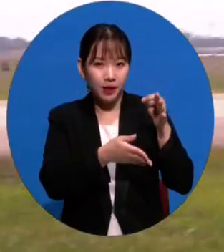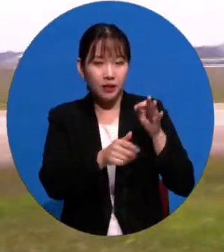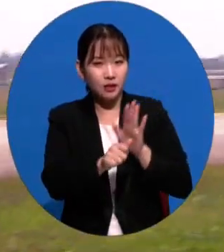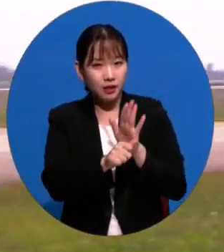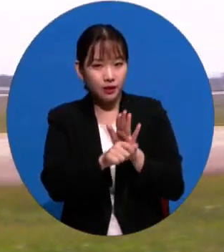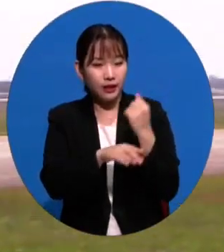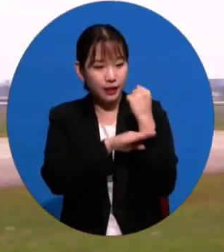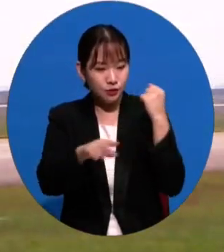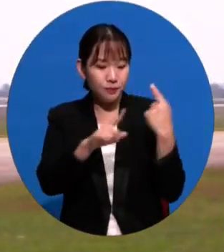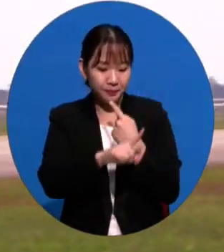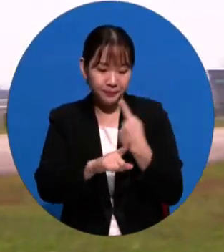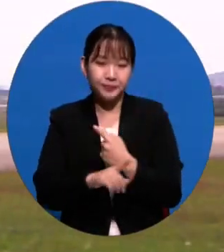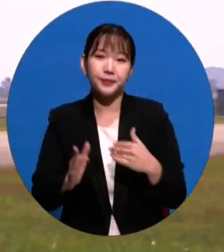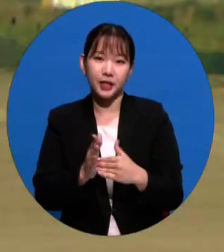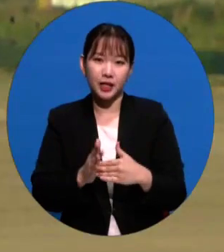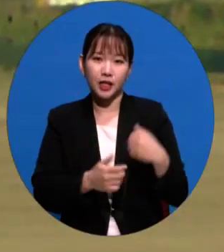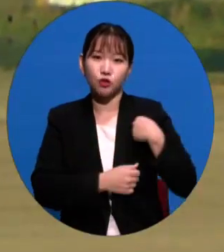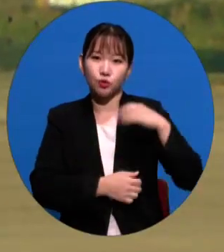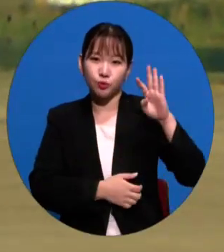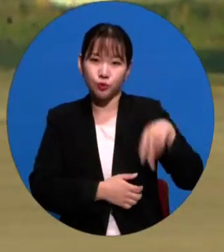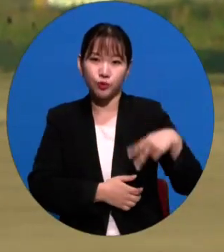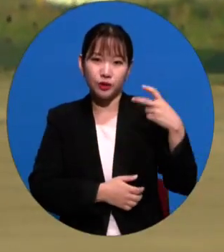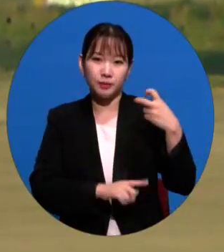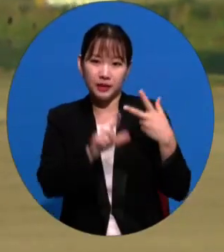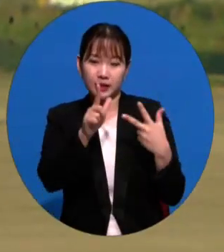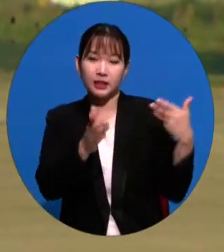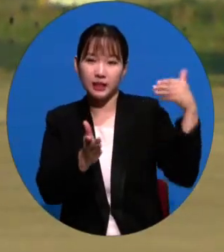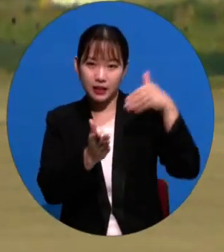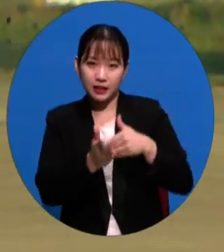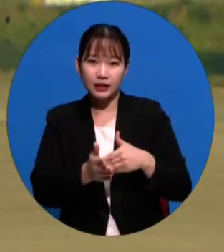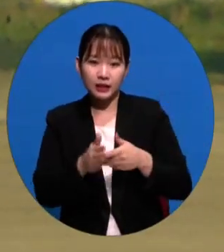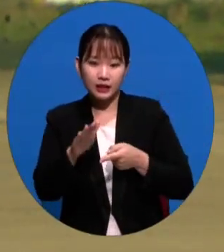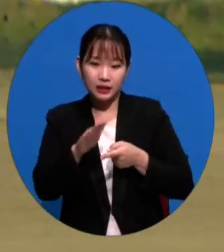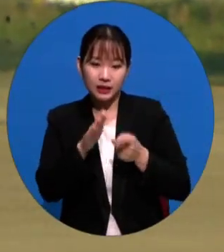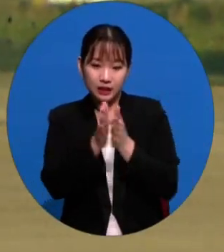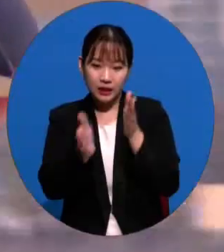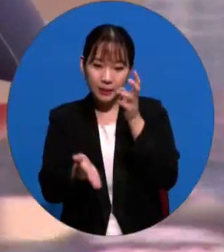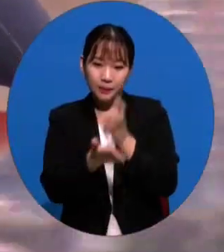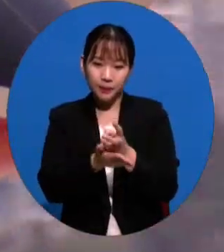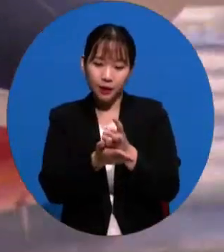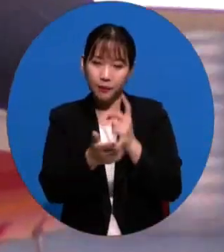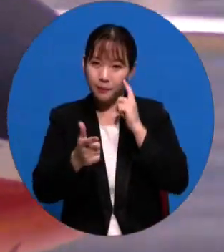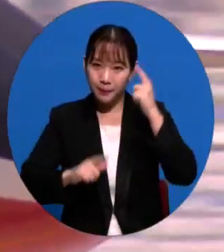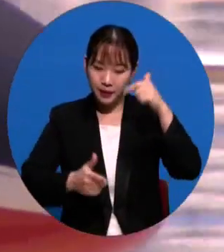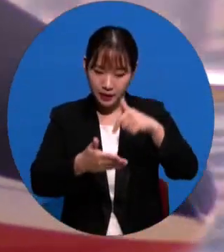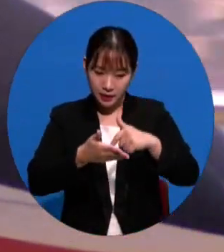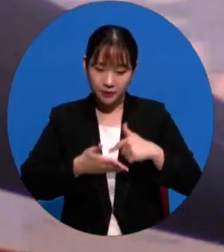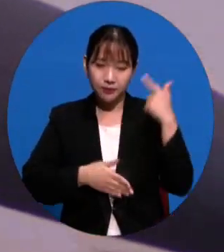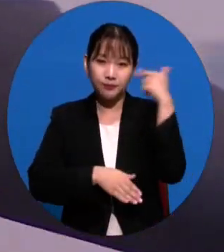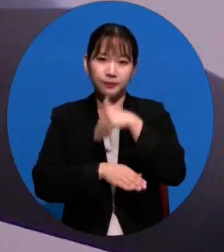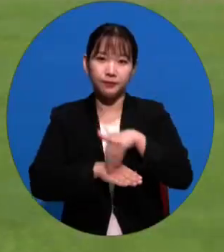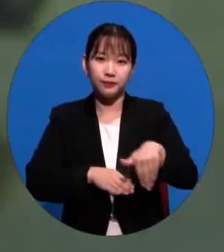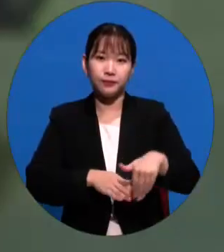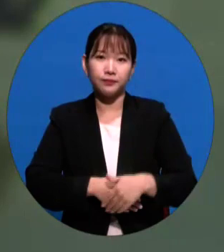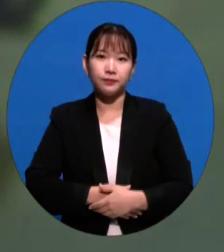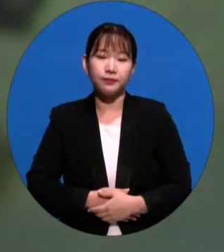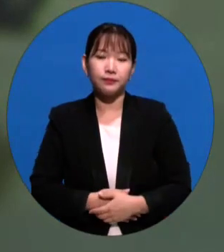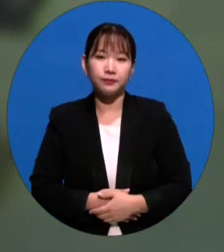등이 보완됐으며 국방부는 오는 27일까지 시행령 의견 제출을 받을 예정입니다.